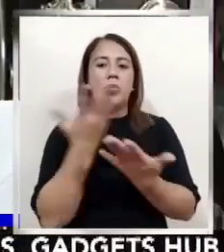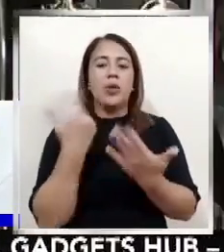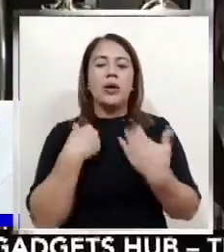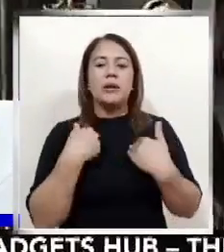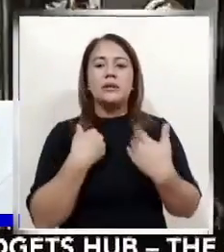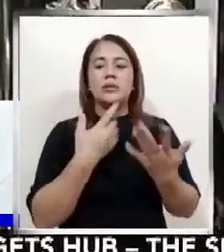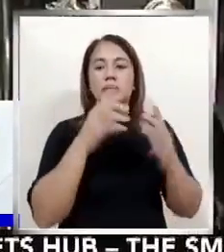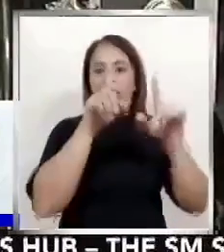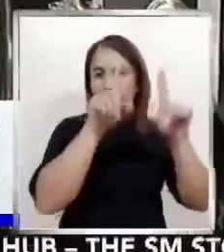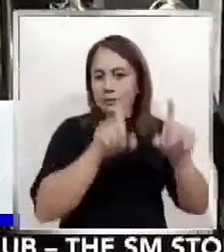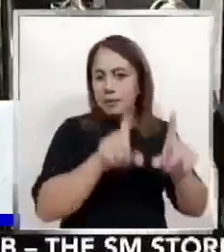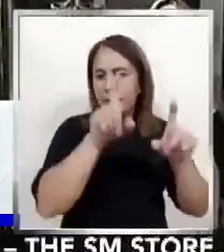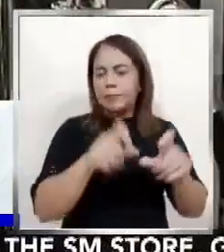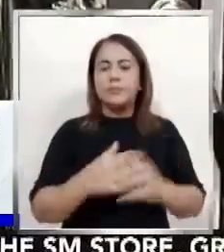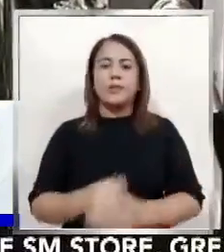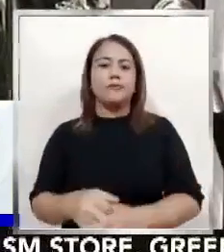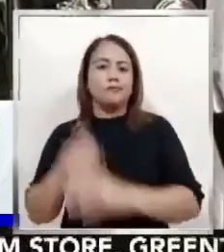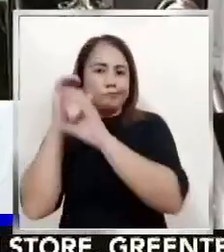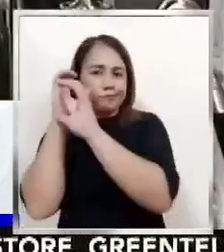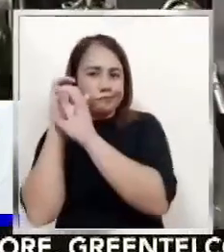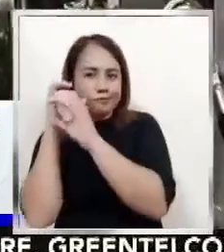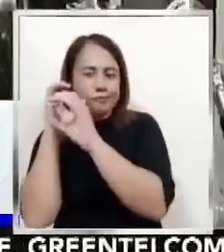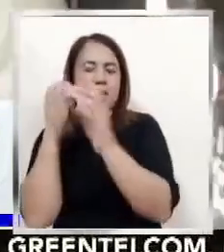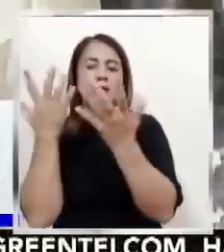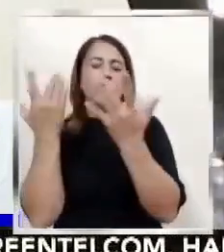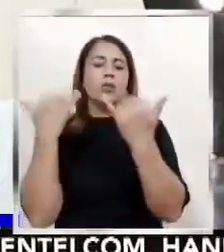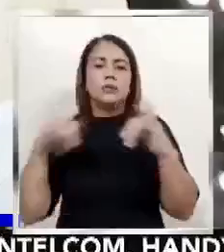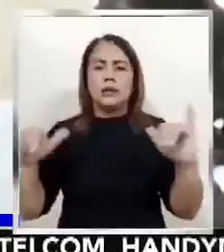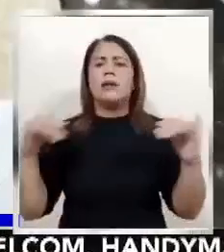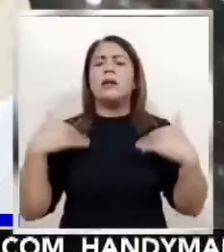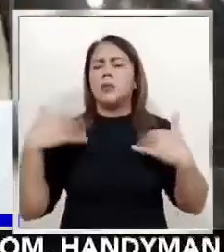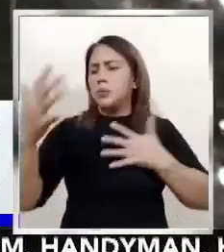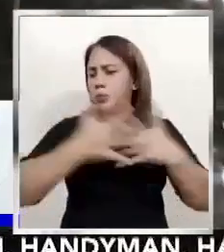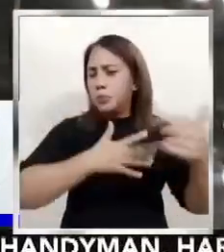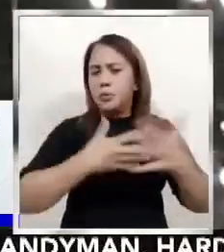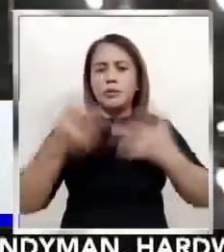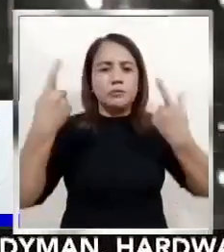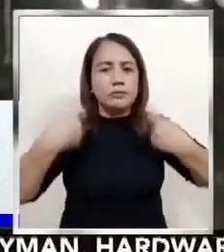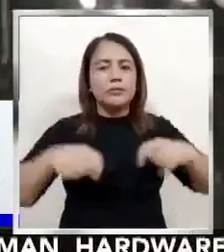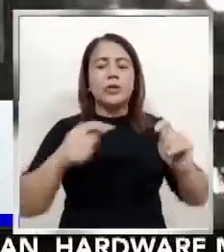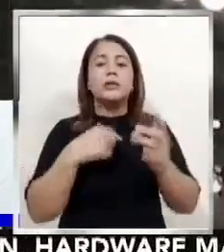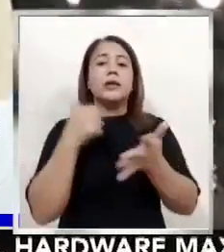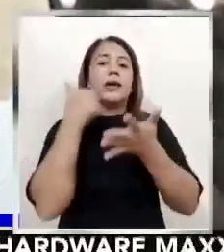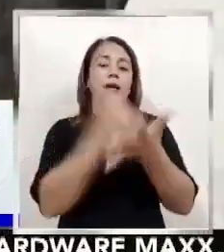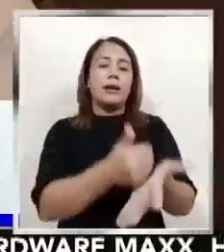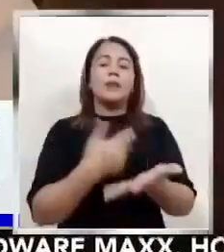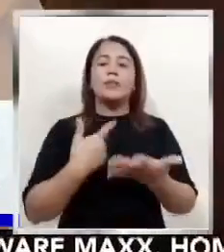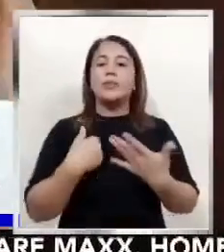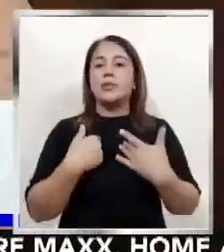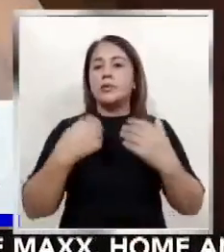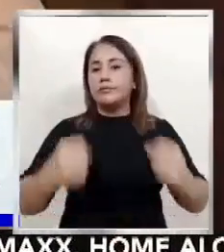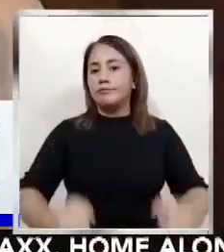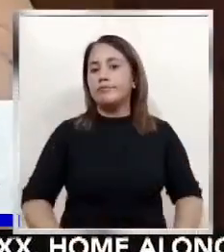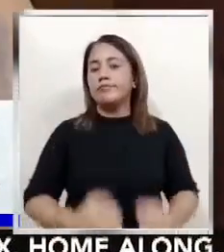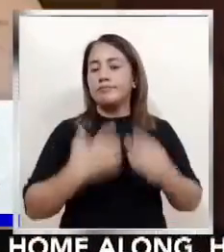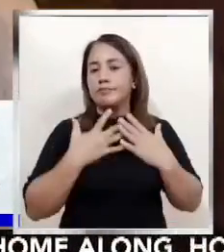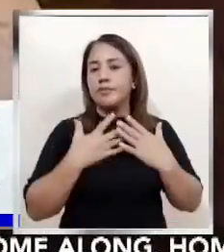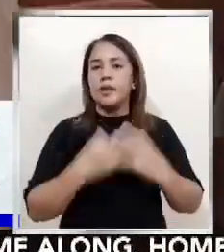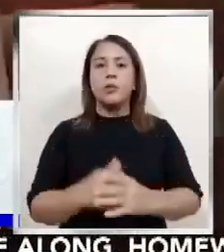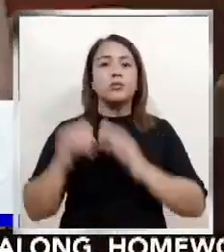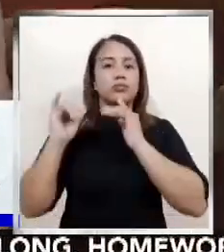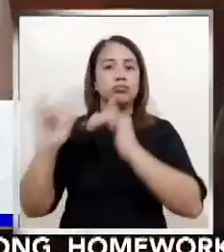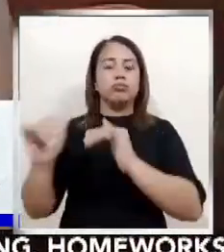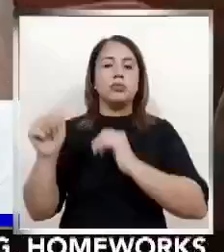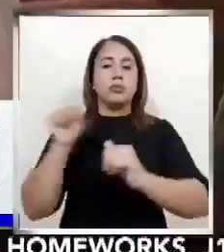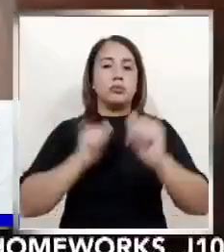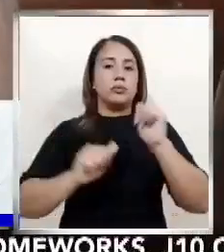taping. Gayunman, pinagsumikapan niya raw ito sa tulong na rin ng kanyang mga naging inspirasyon. Ang kapwa Starstruck alumni